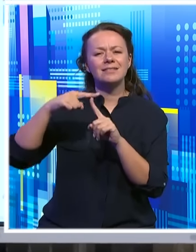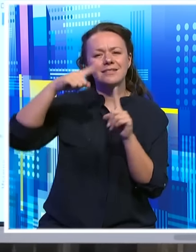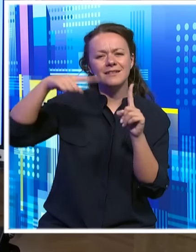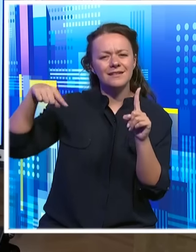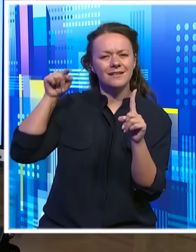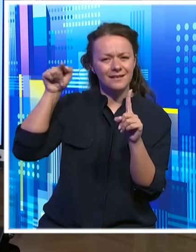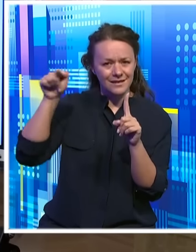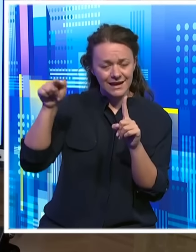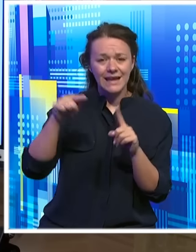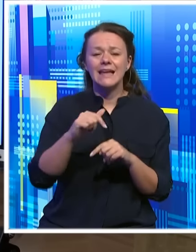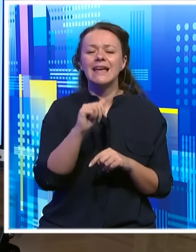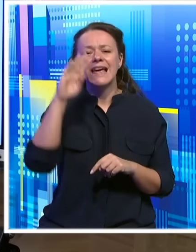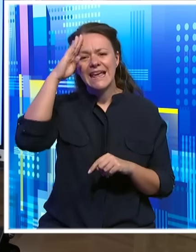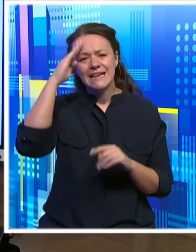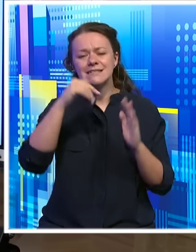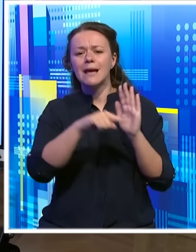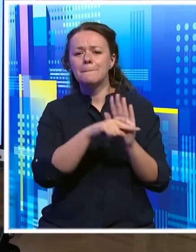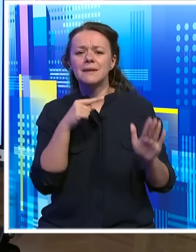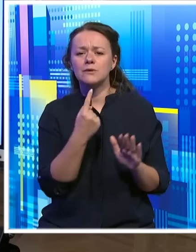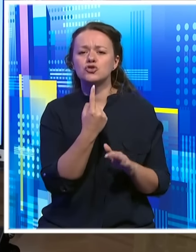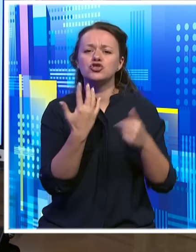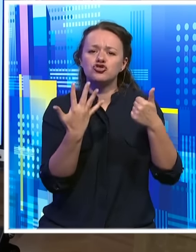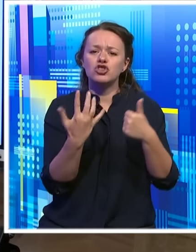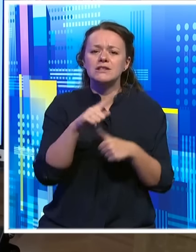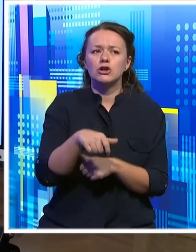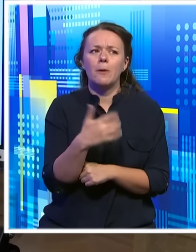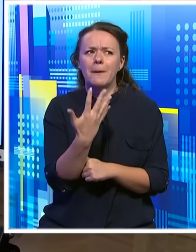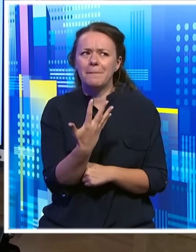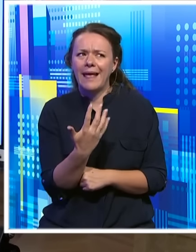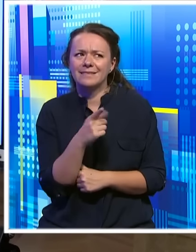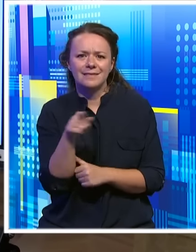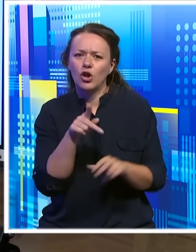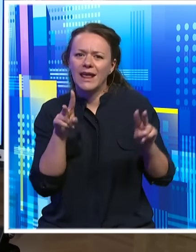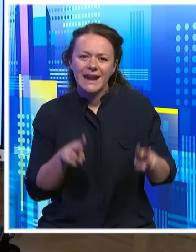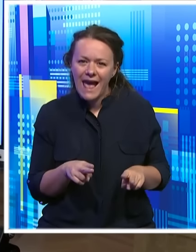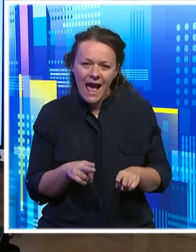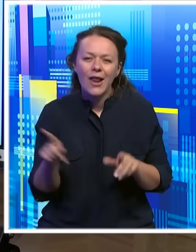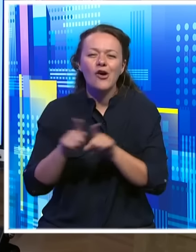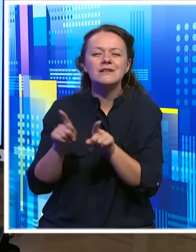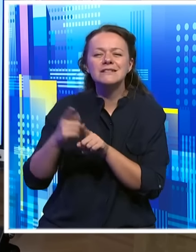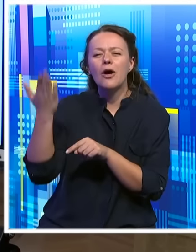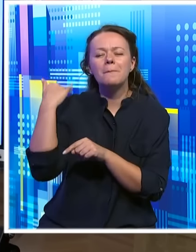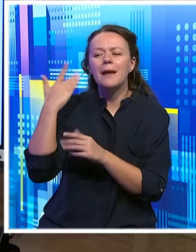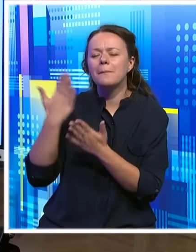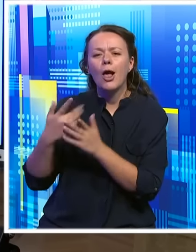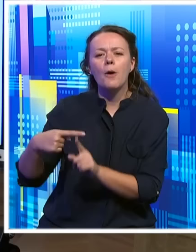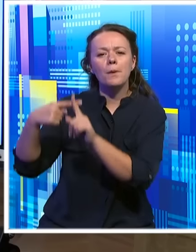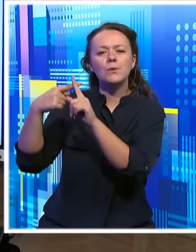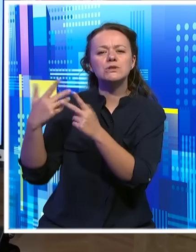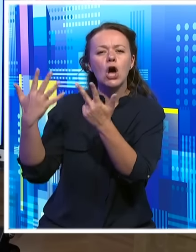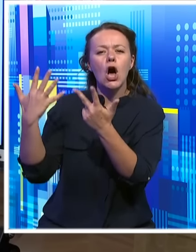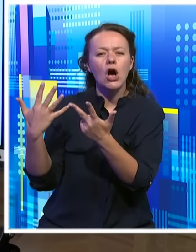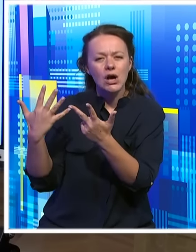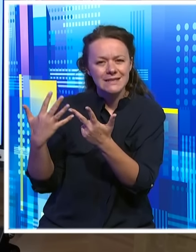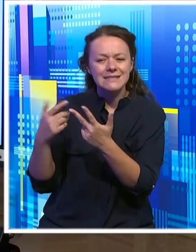Irska je na minus 6,5, što takođe nije realno, kao što im nije bilo realno ni onih plus 8, ako se sećate, to je zbog odliva